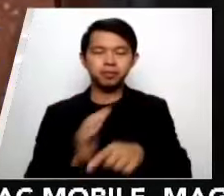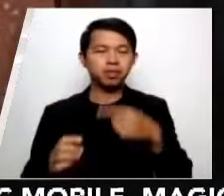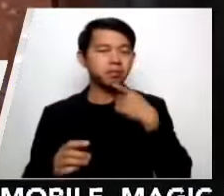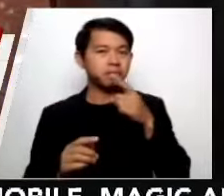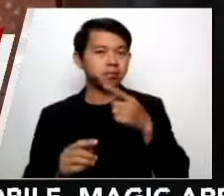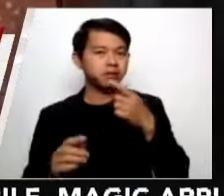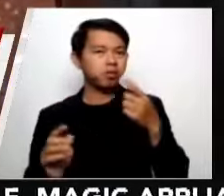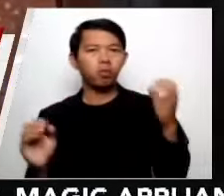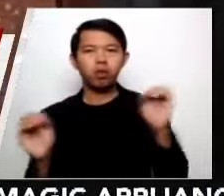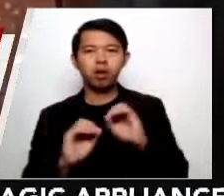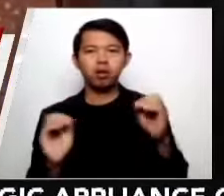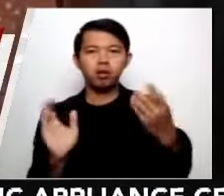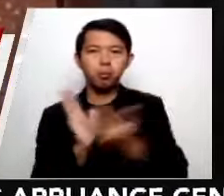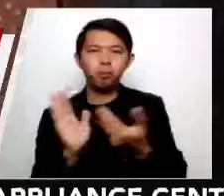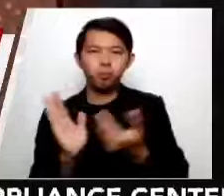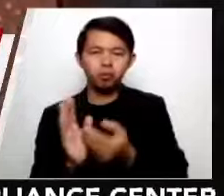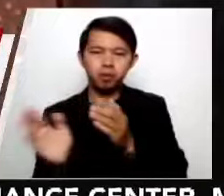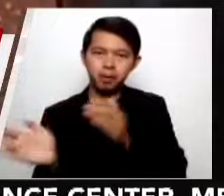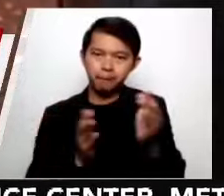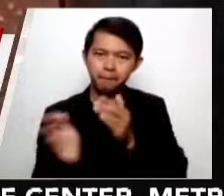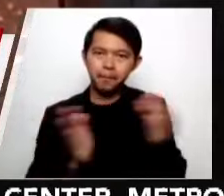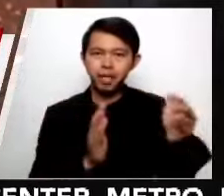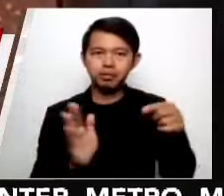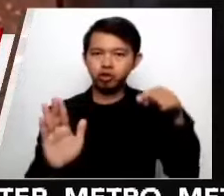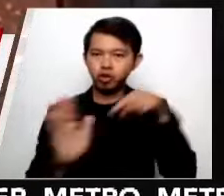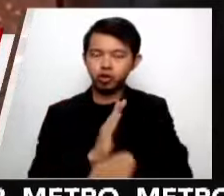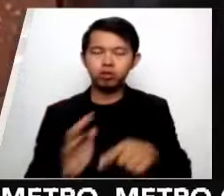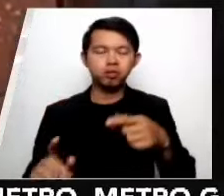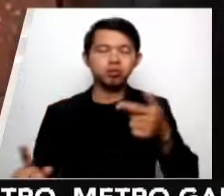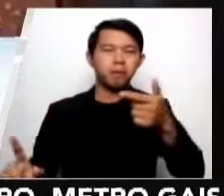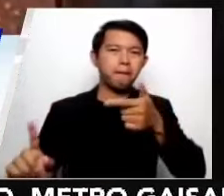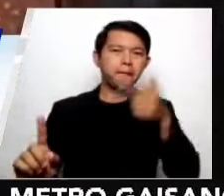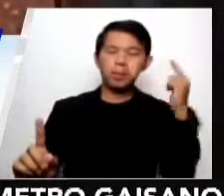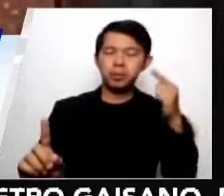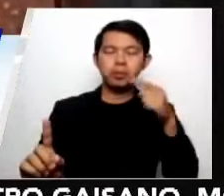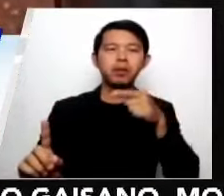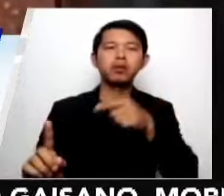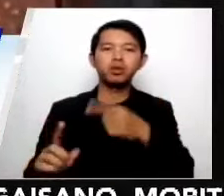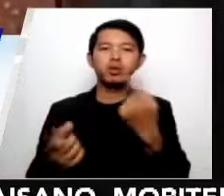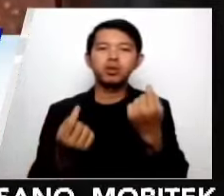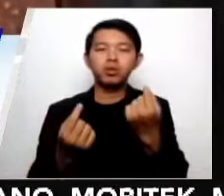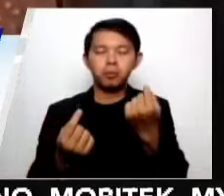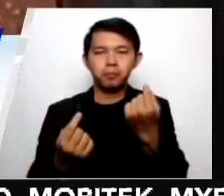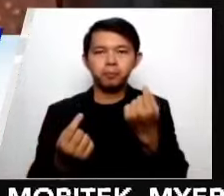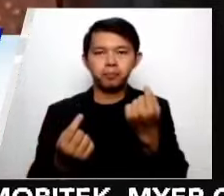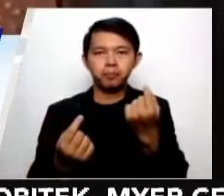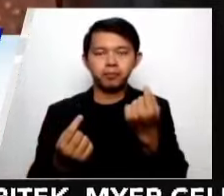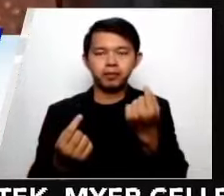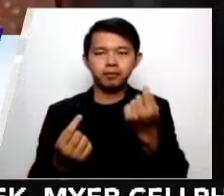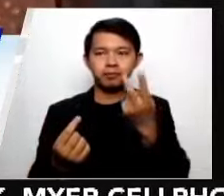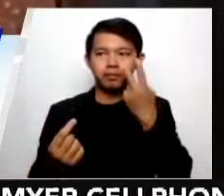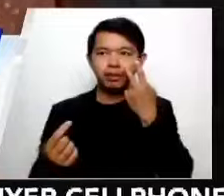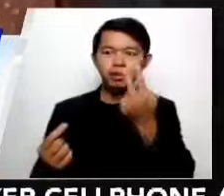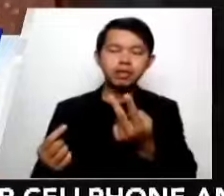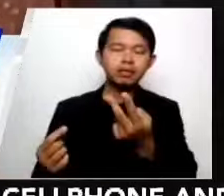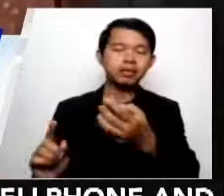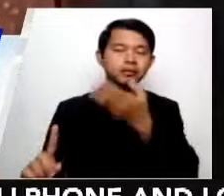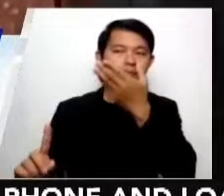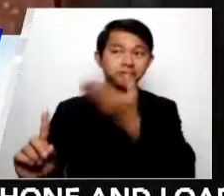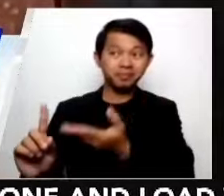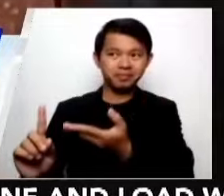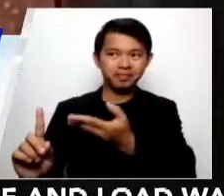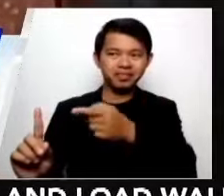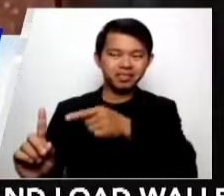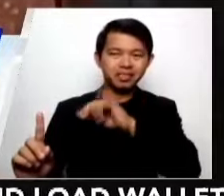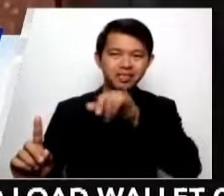yung pagputok niya ng baril, ginawa lamang niya nung nakita niyang mag-e-escape na ho